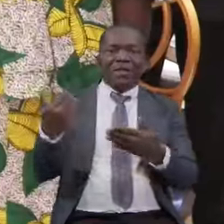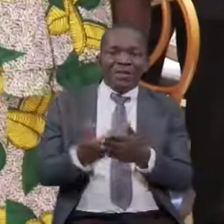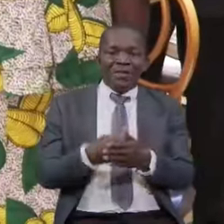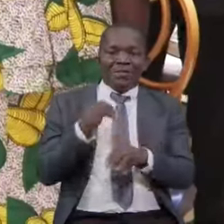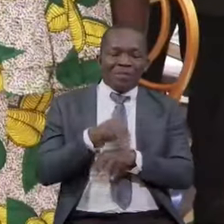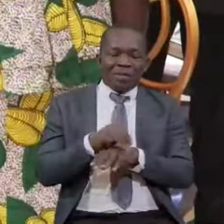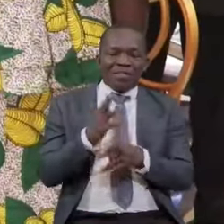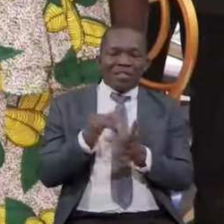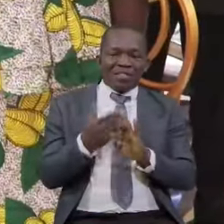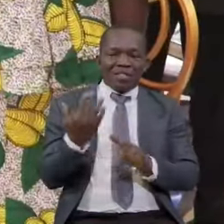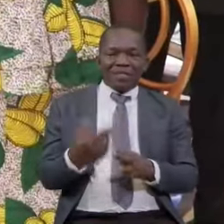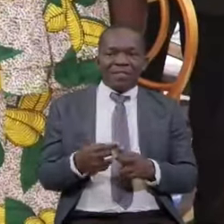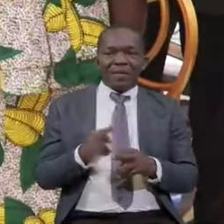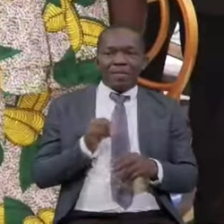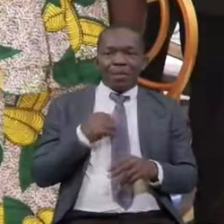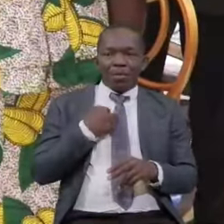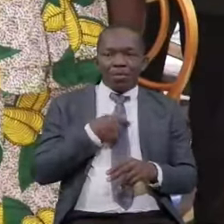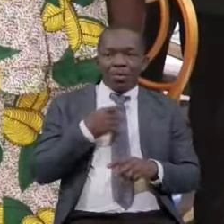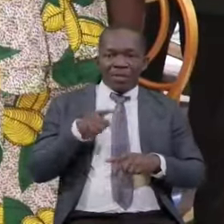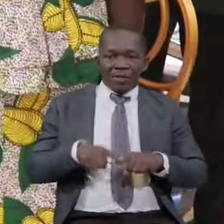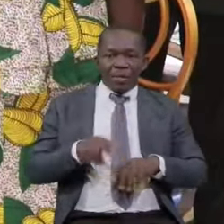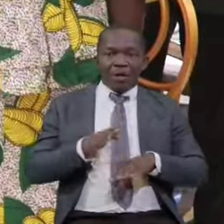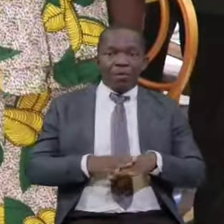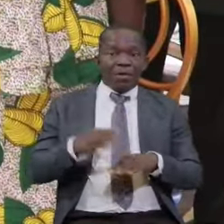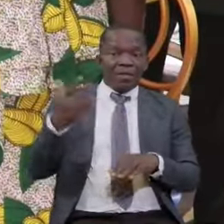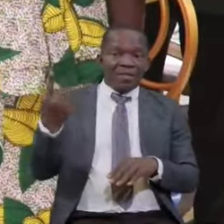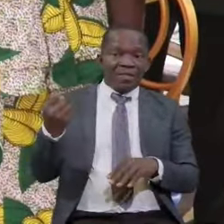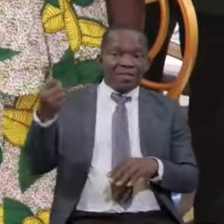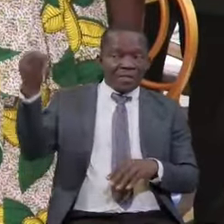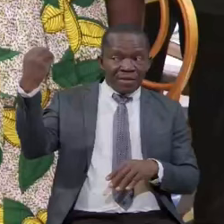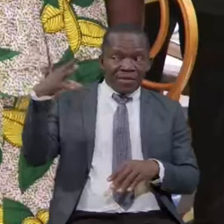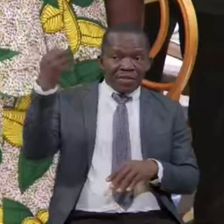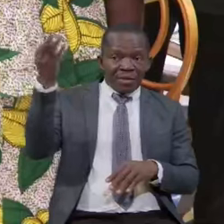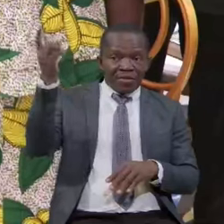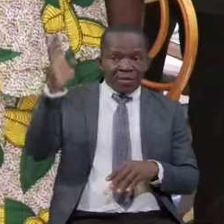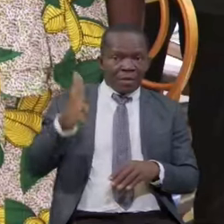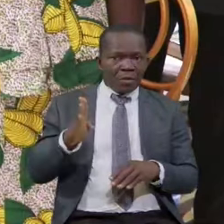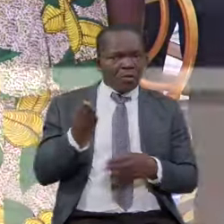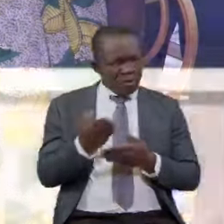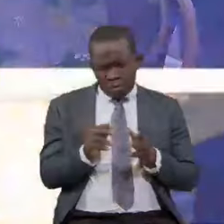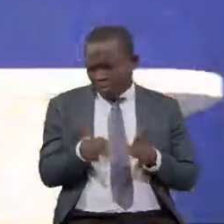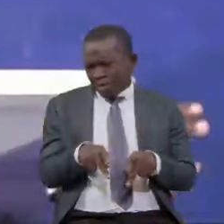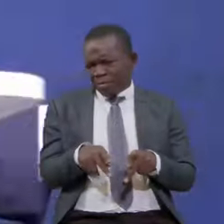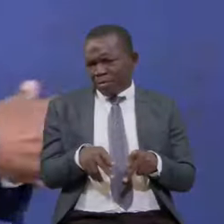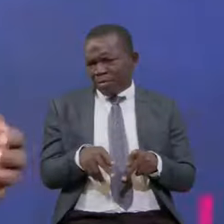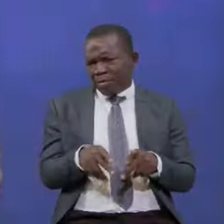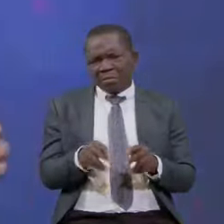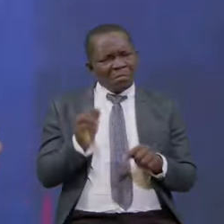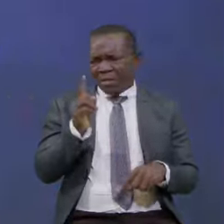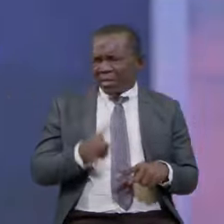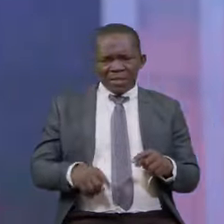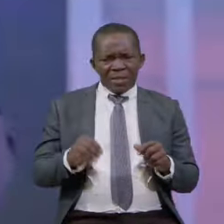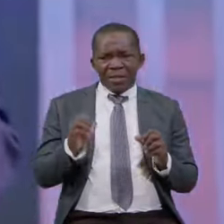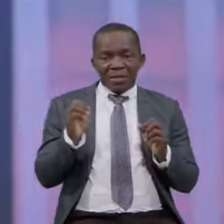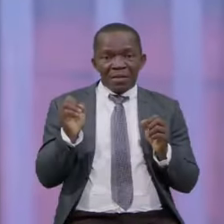dépendons de la grâce de Dieu parfois certains n'arent pas se réveiller parce qu'ils ont eu telle